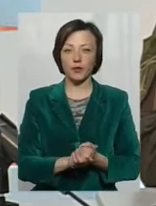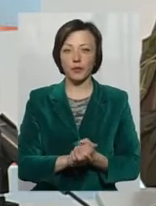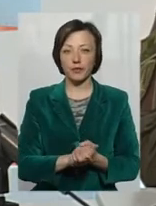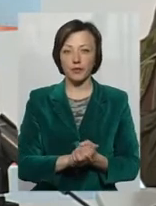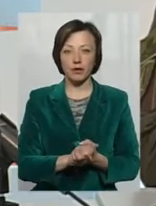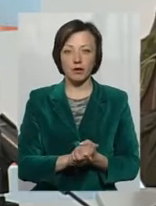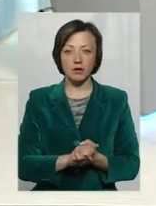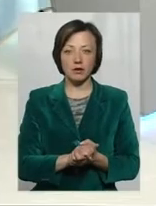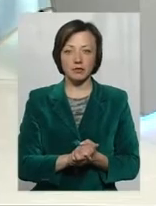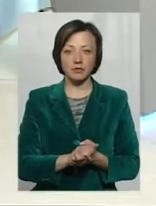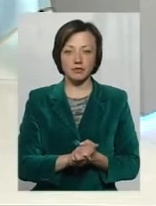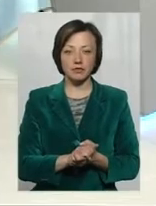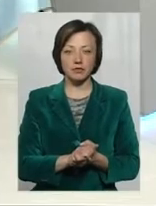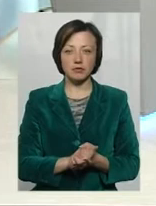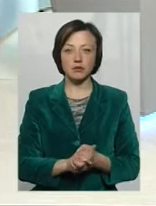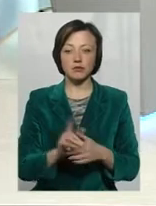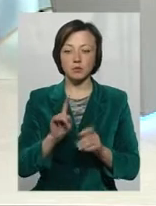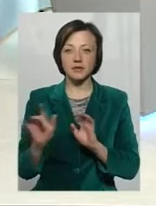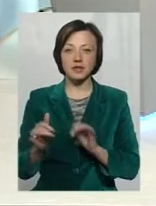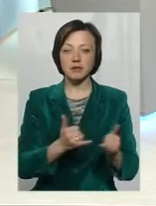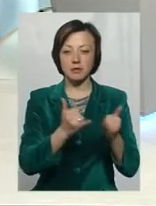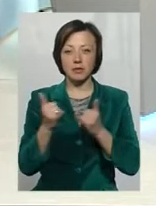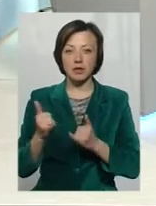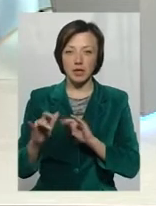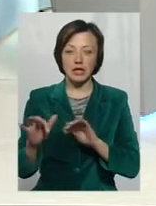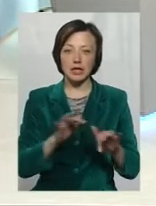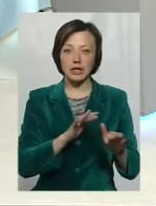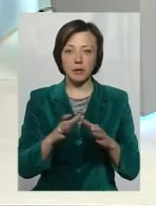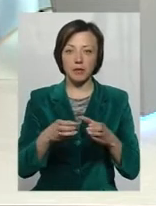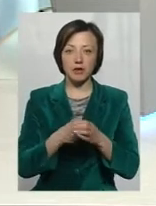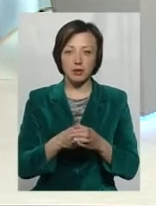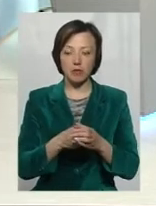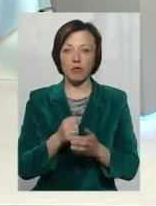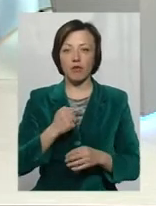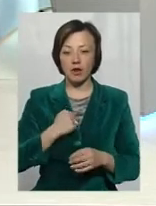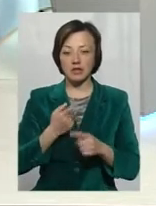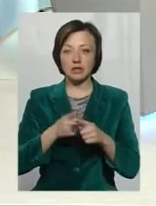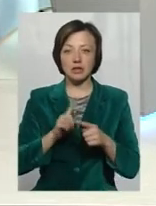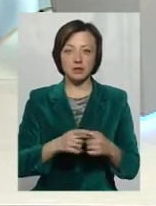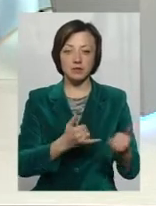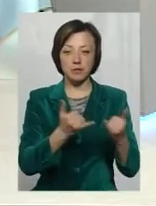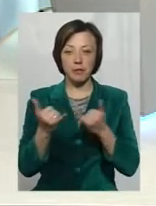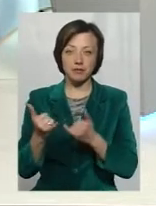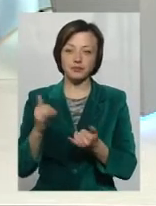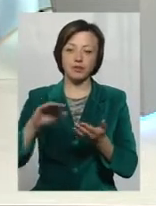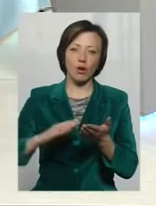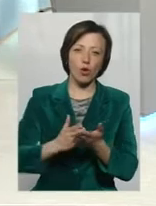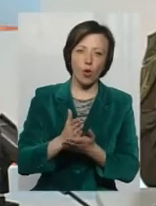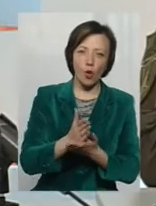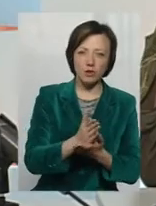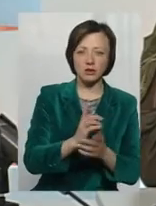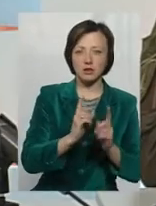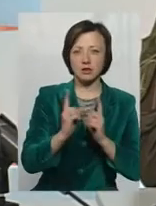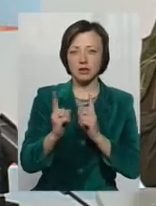щоб забезпечувати дії підрозділів бойових і підрозділи тилового забезпечення, це на них все лежить. Логістика,